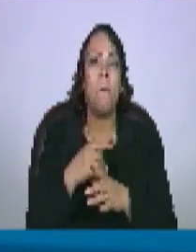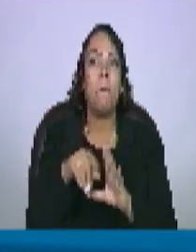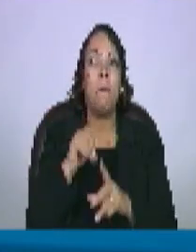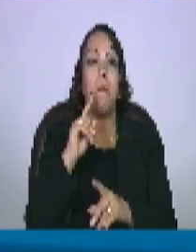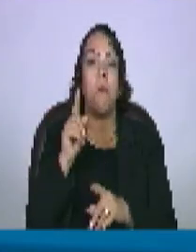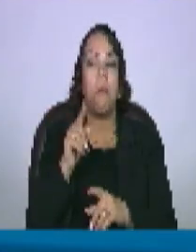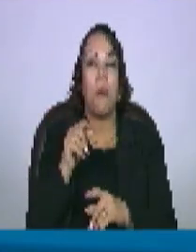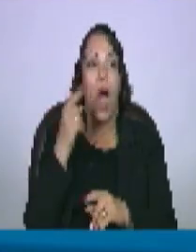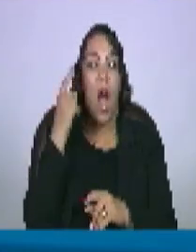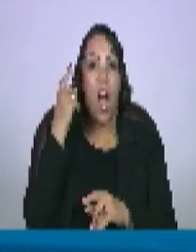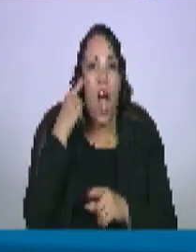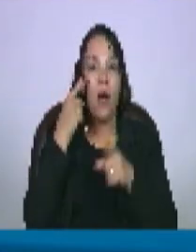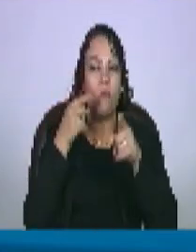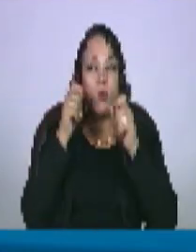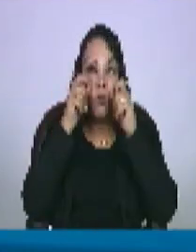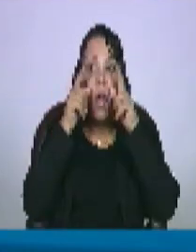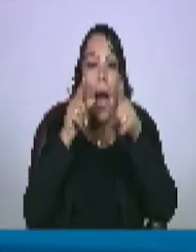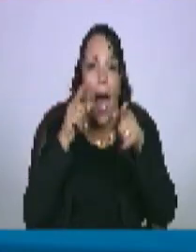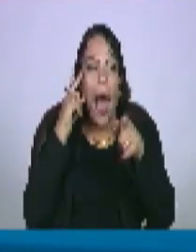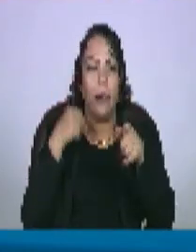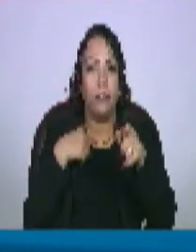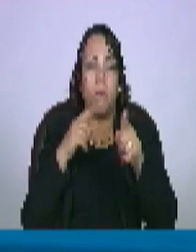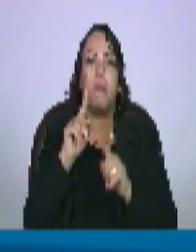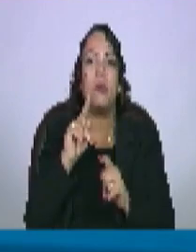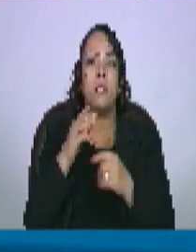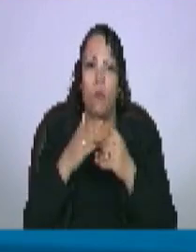حتى لو انت عارف ان الشخص مستيقظ